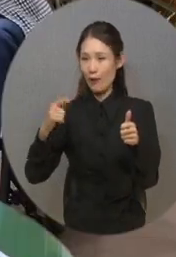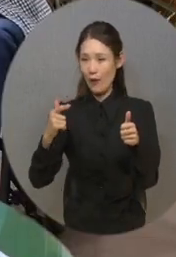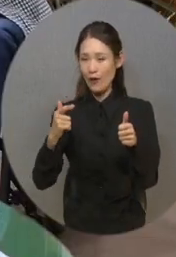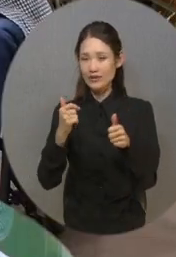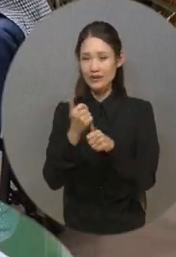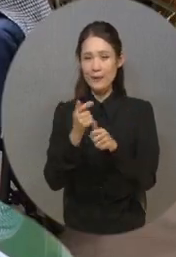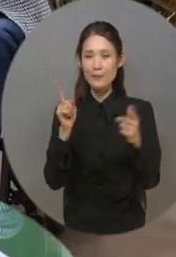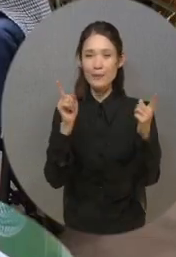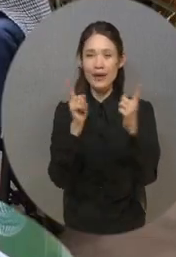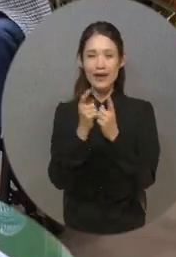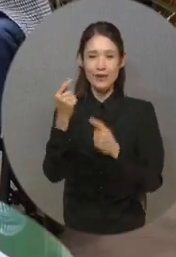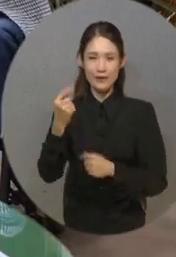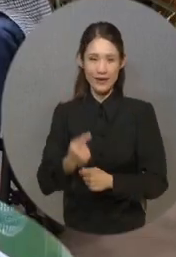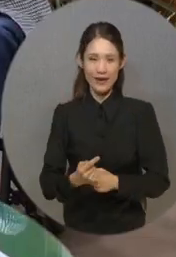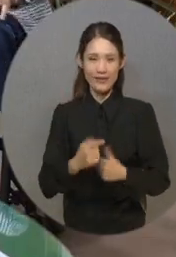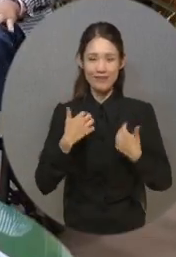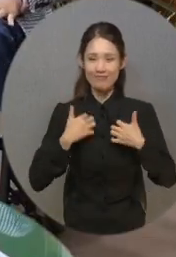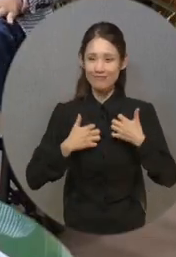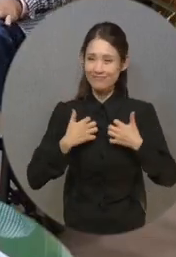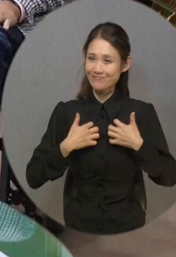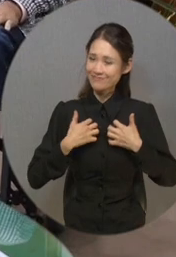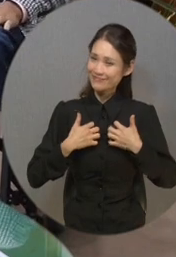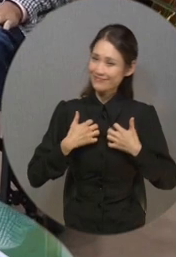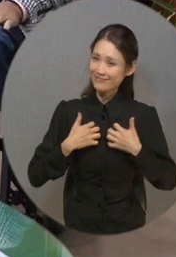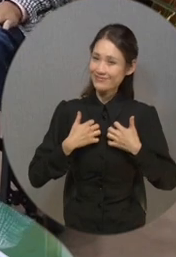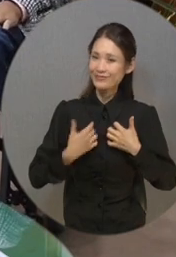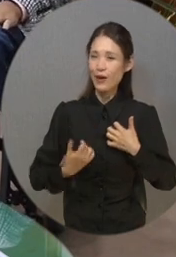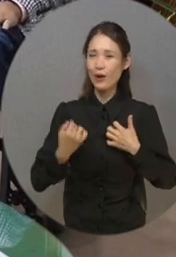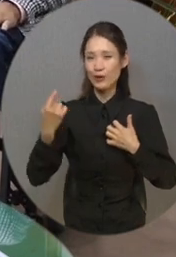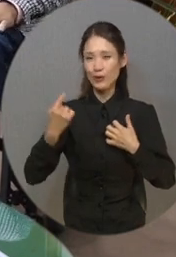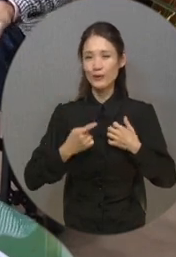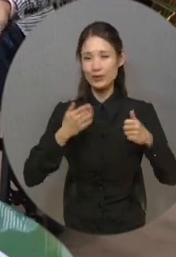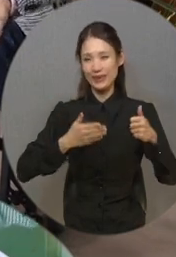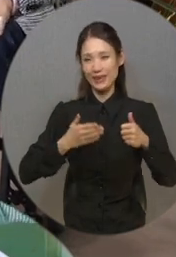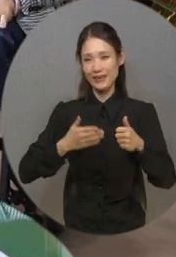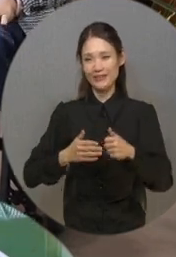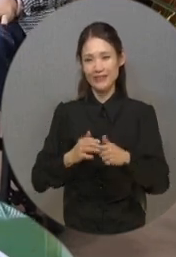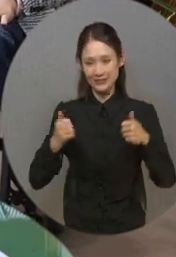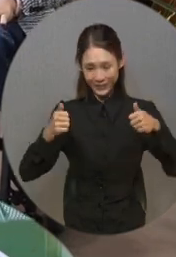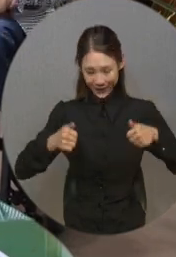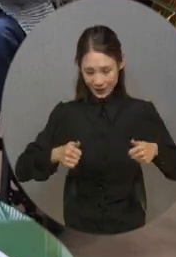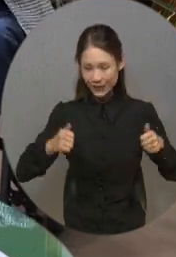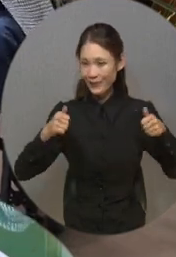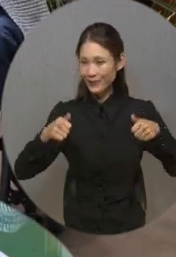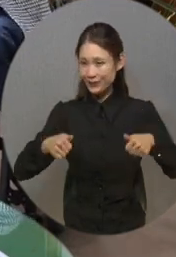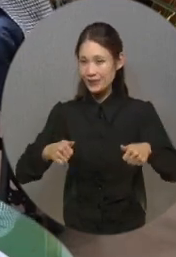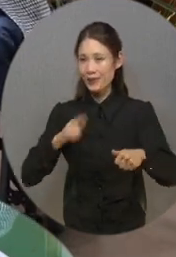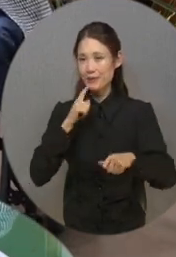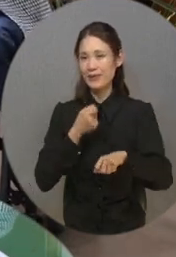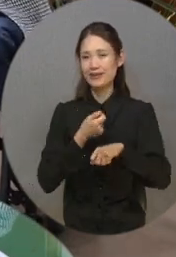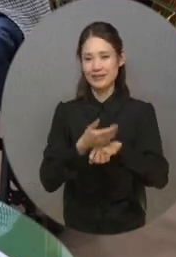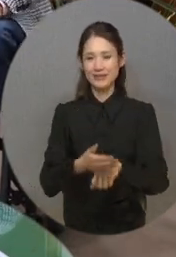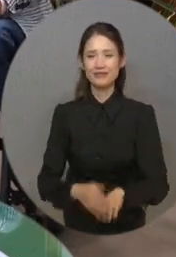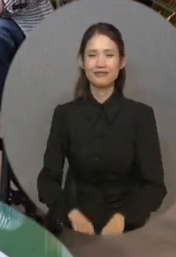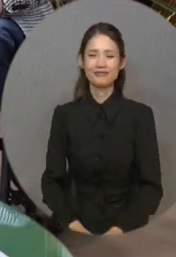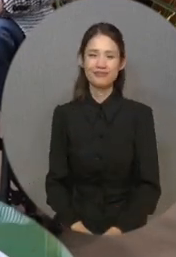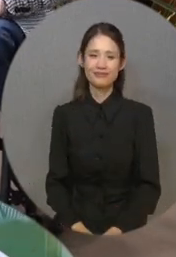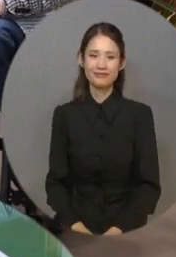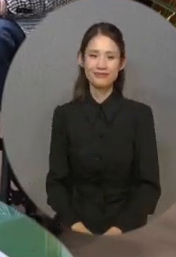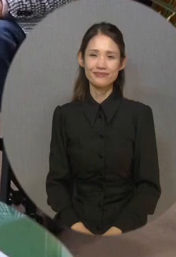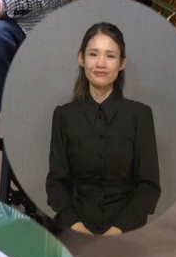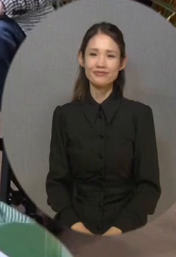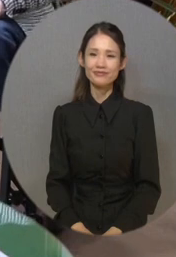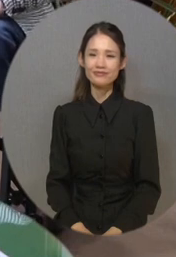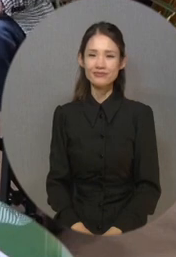반갑습니다. 부시장. 제가 어서 오세요라고 해요. 어서 오십시오 사장님. 네. 어서 오십시오. 네 맞습니다. 저희